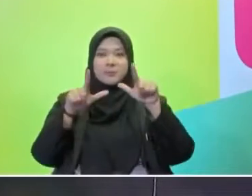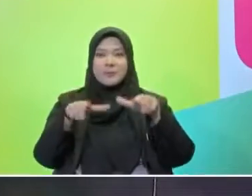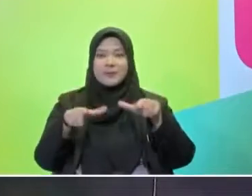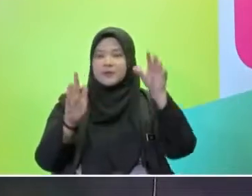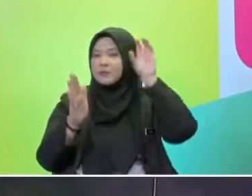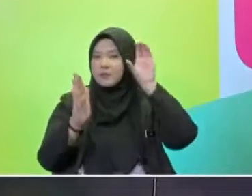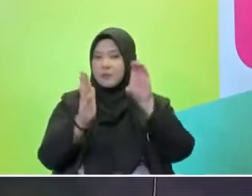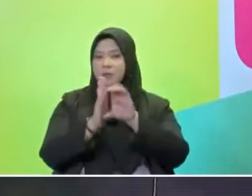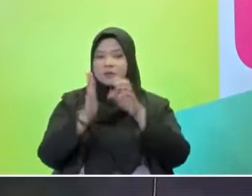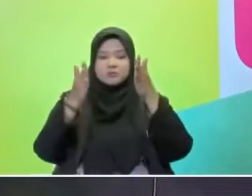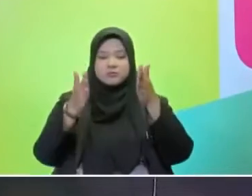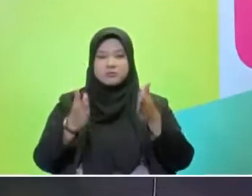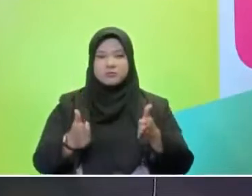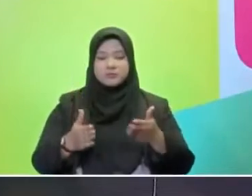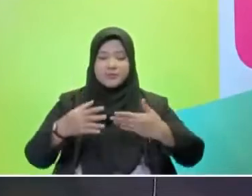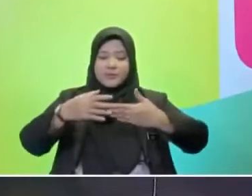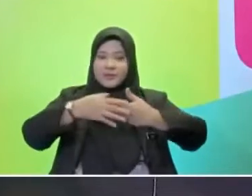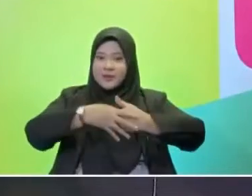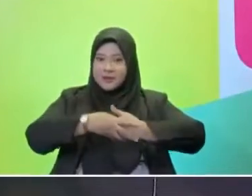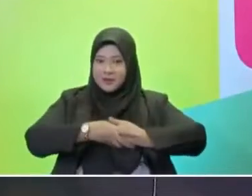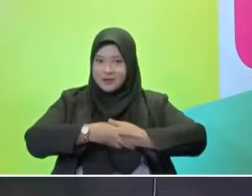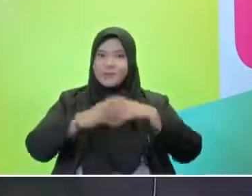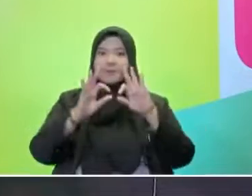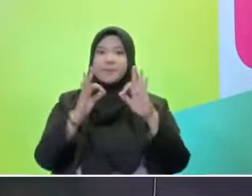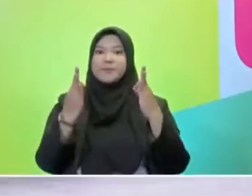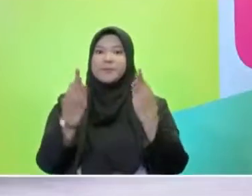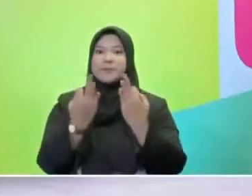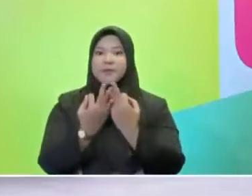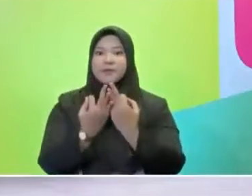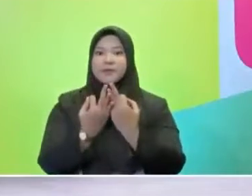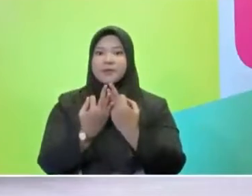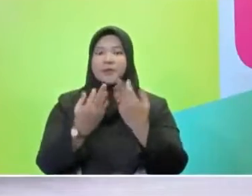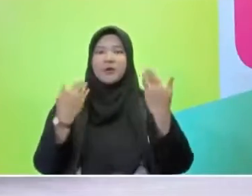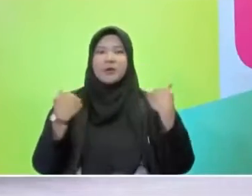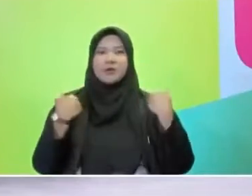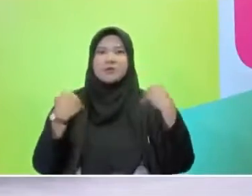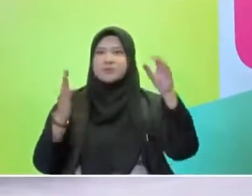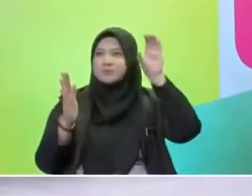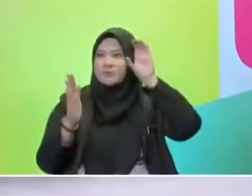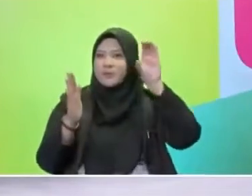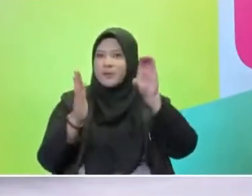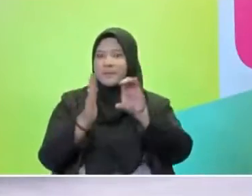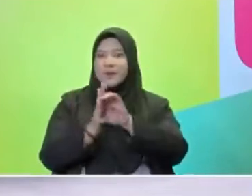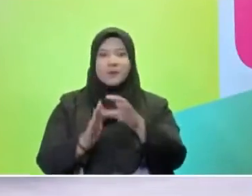Gantungkan. Gantung kat sini. Baik. Saya nak gantungkan gambar yang terakhir.